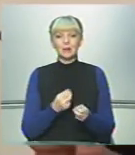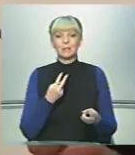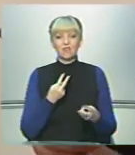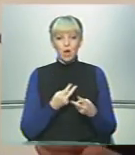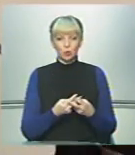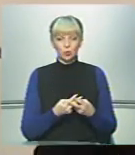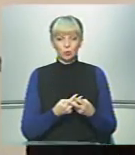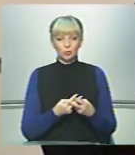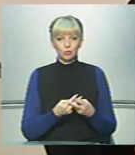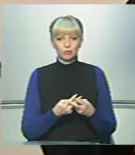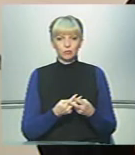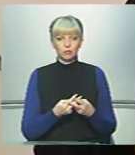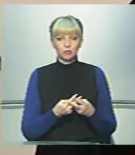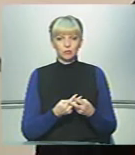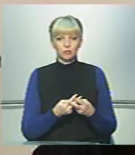вартою.